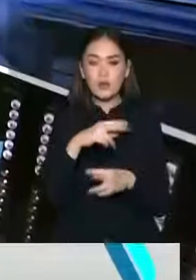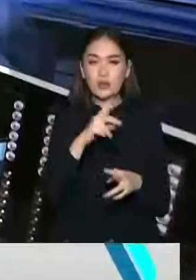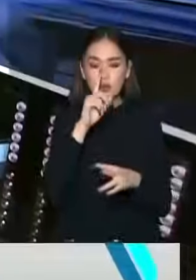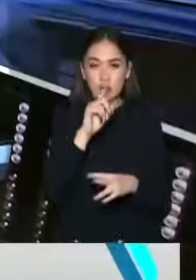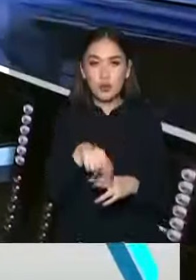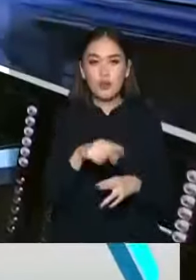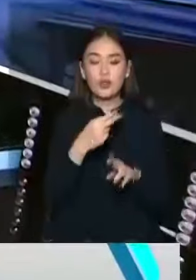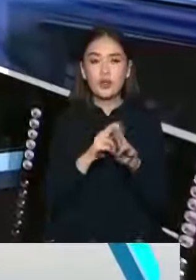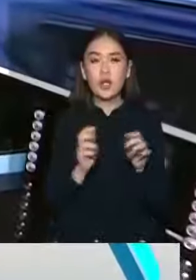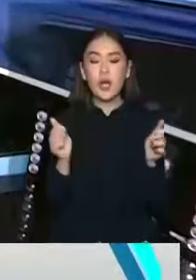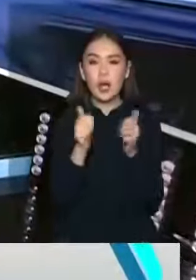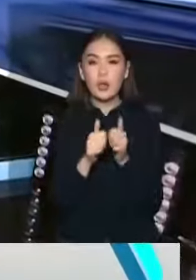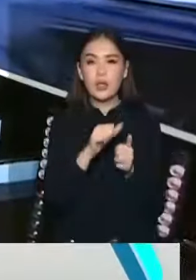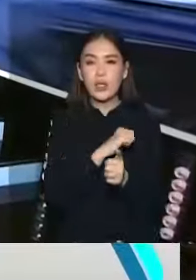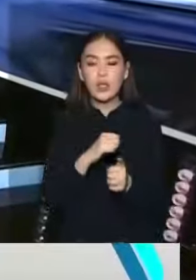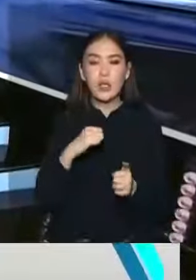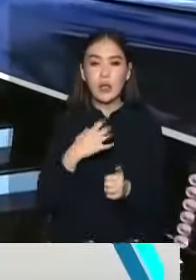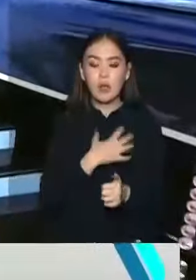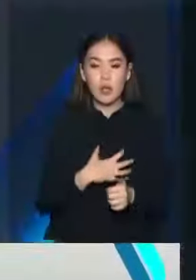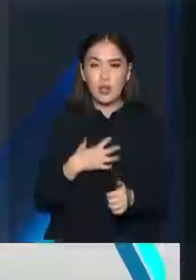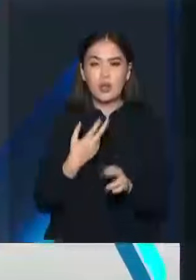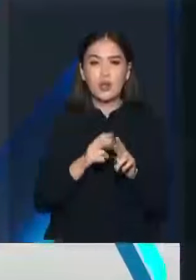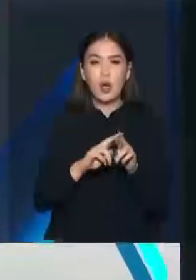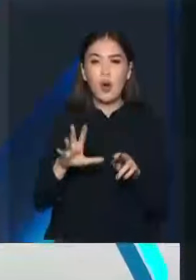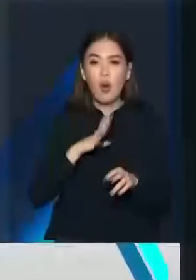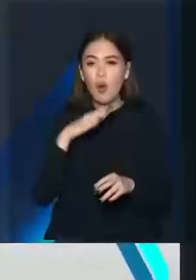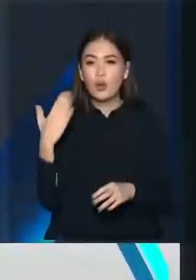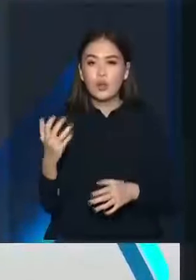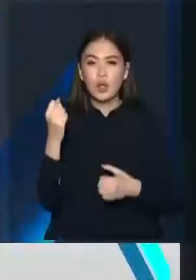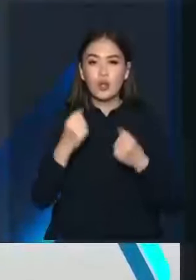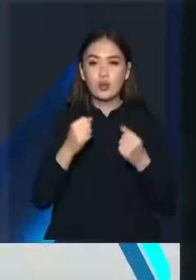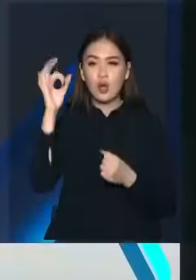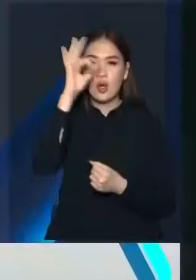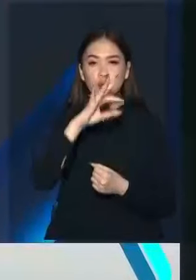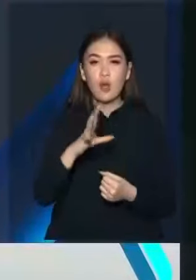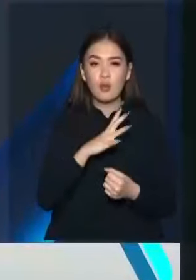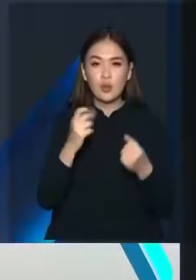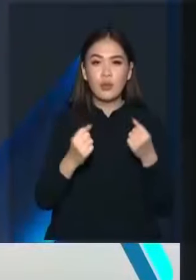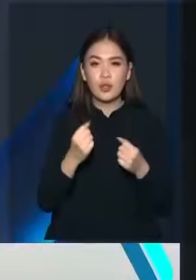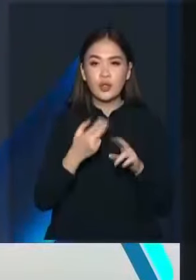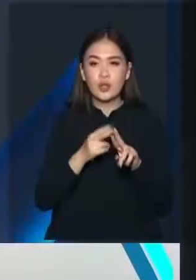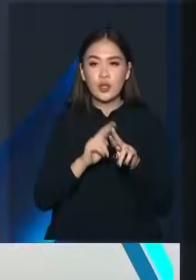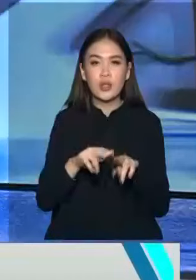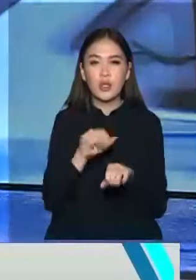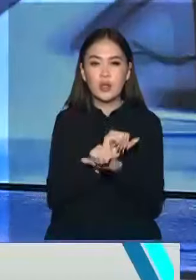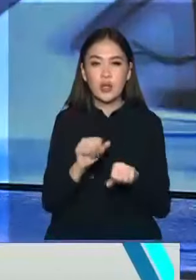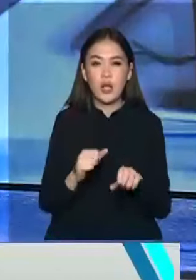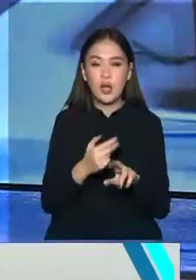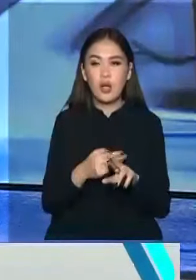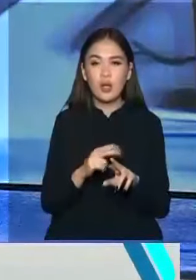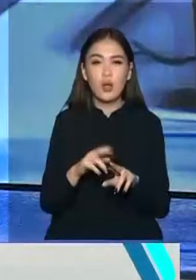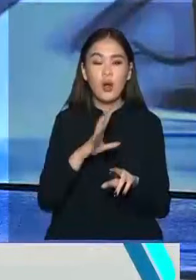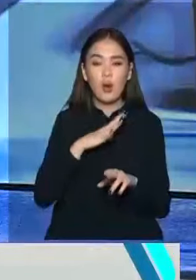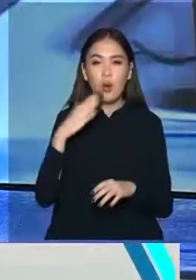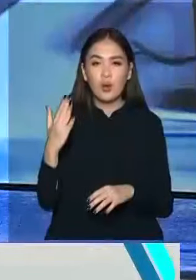Сонымен қатар бүгінгі таңда ең маңызды тақырыптың бірі мынау оң жақ рөлді көлік құралдары. Соның ішінде атап өтсек, оң жақ